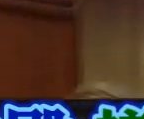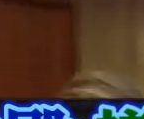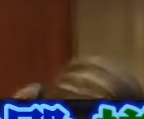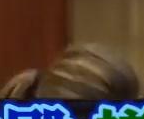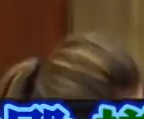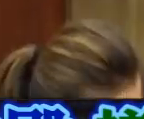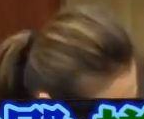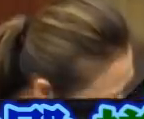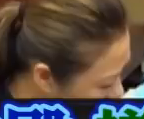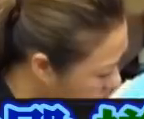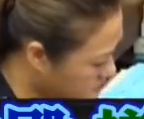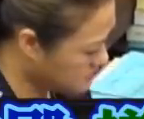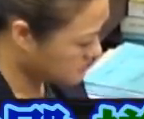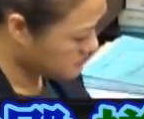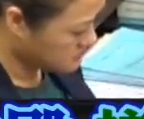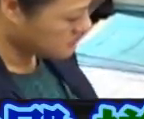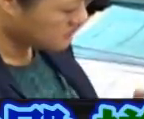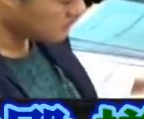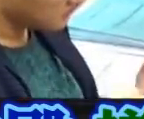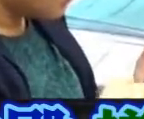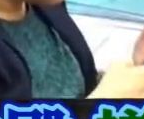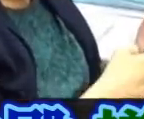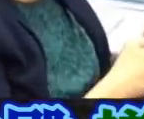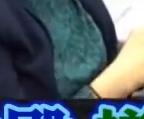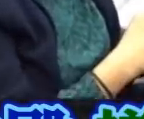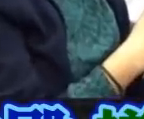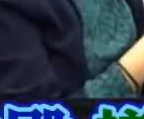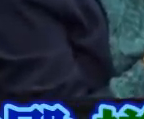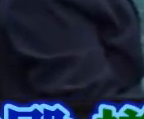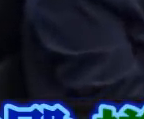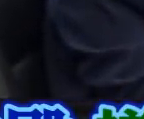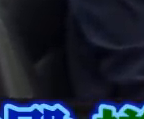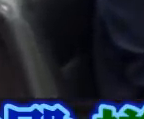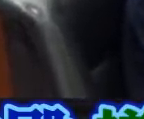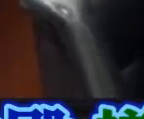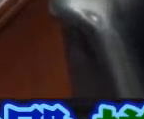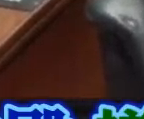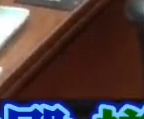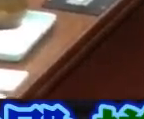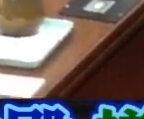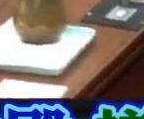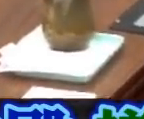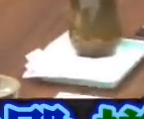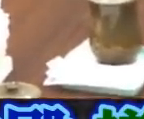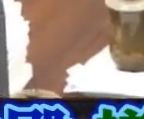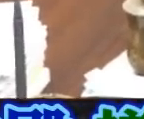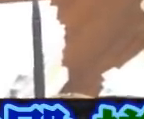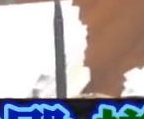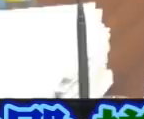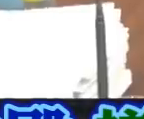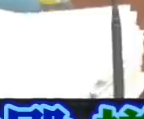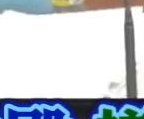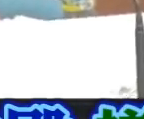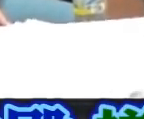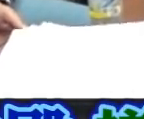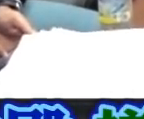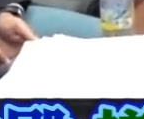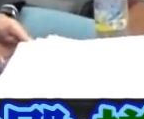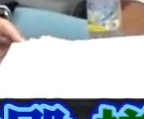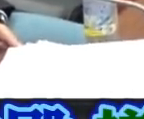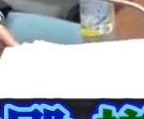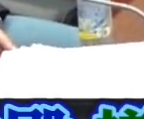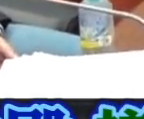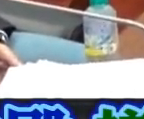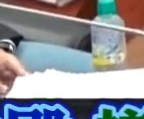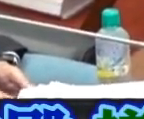个没有刁难你，这只是问你一些基本常识题耶。第一题而已，你就不想回答，那你现在是藐视议会，你知道吗？ 市长，这么简单的